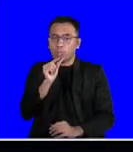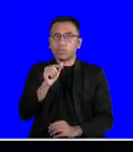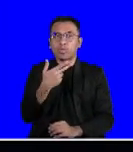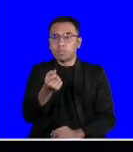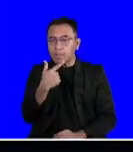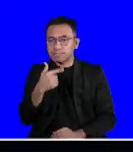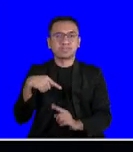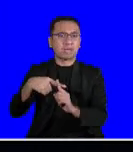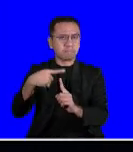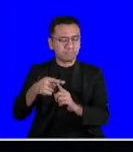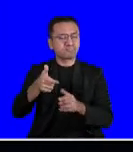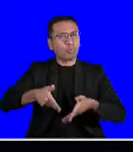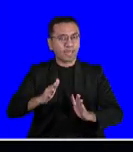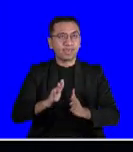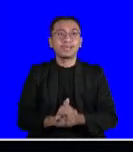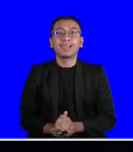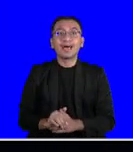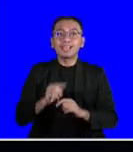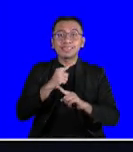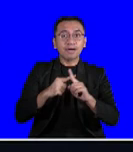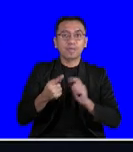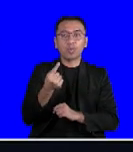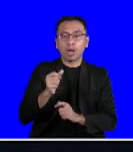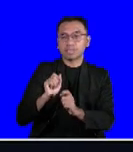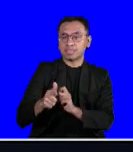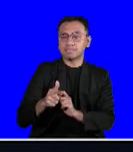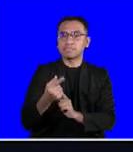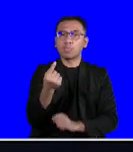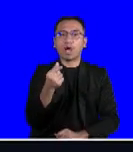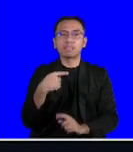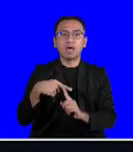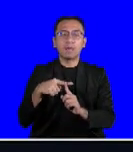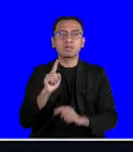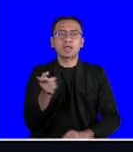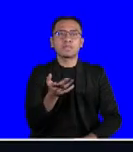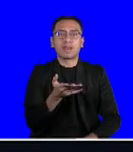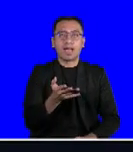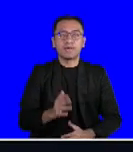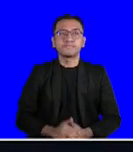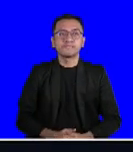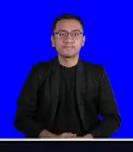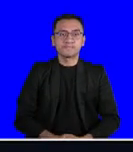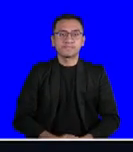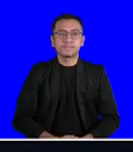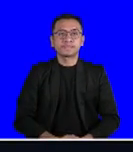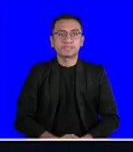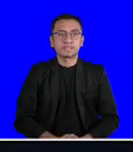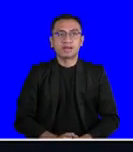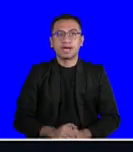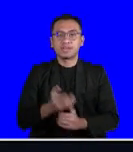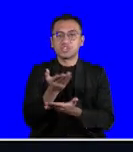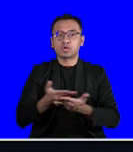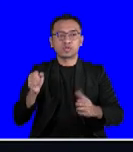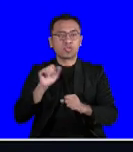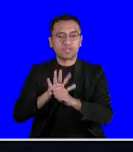pertanyaannya nih, dari mana ya menambahnya? Nah, di masa pandemi sebenarnya ada pengeluaran yang naik, itu